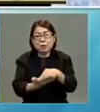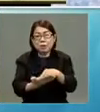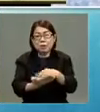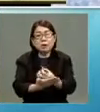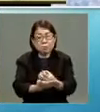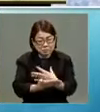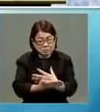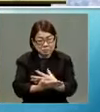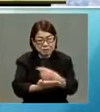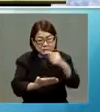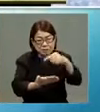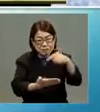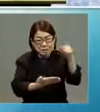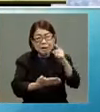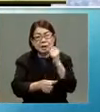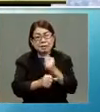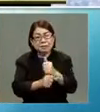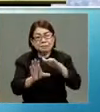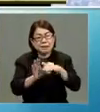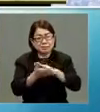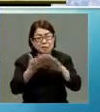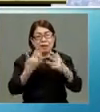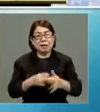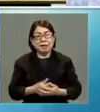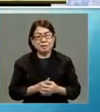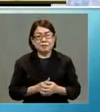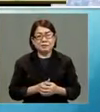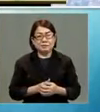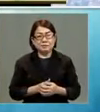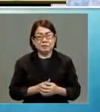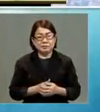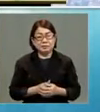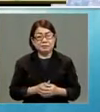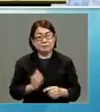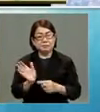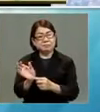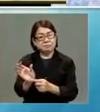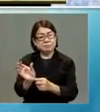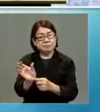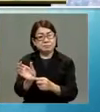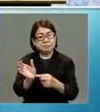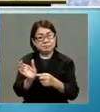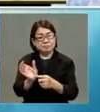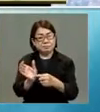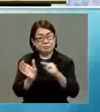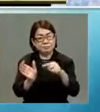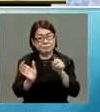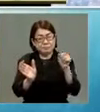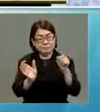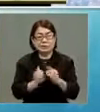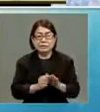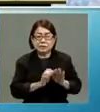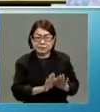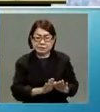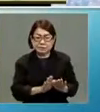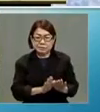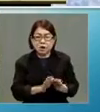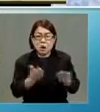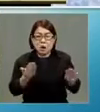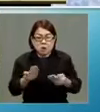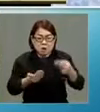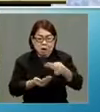ได้คำว่าท่านเช็คอินสำเร็จนะครับเช็คอินสำเร็จหน้าตาก็จะเป็นแบบนี้นะครับท่านจะเซฟเก็บไปให้ลูกหลานดูก็ได้นะครับหรือ